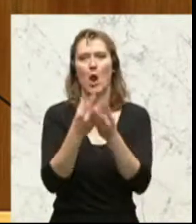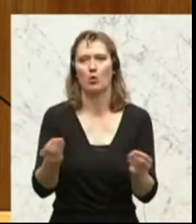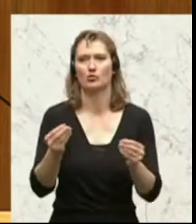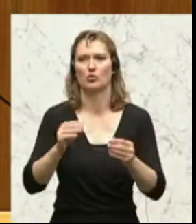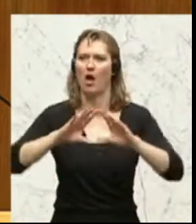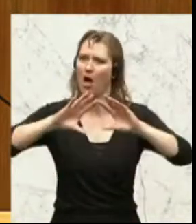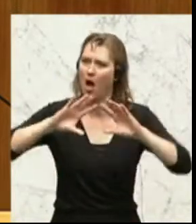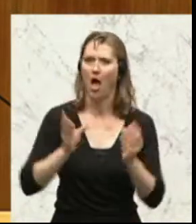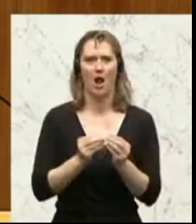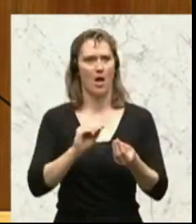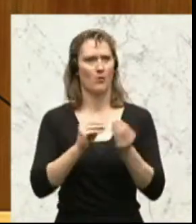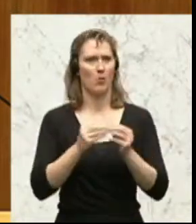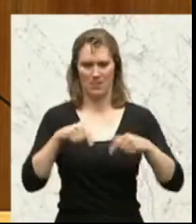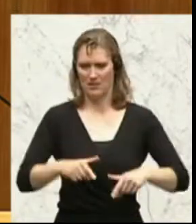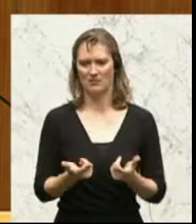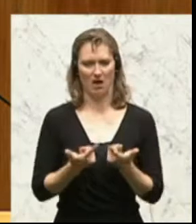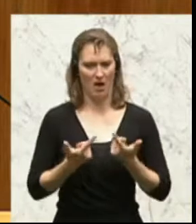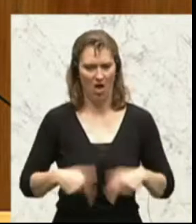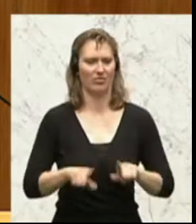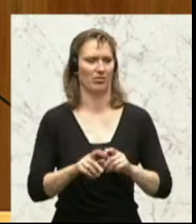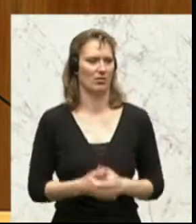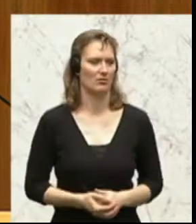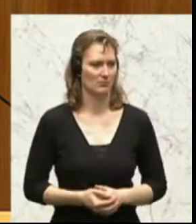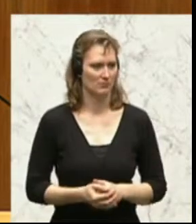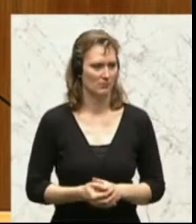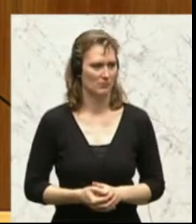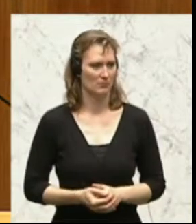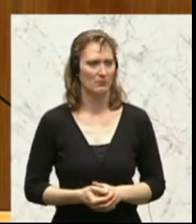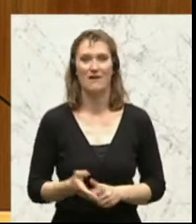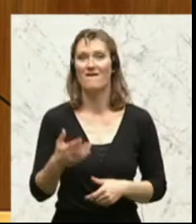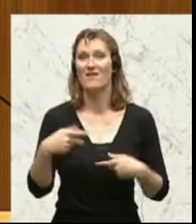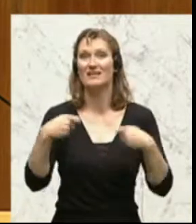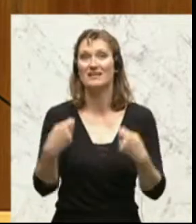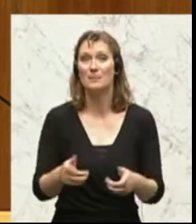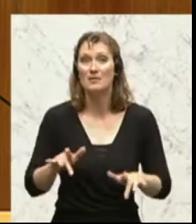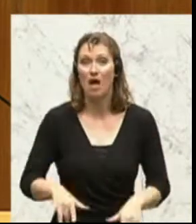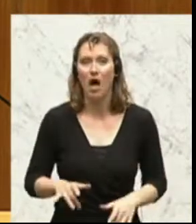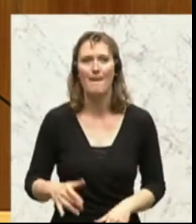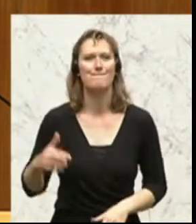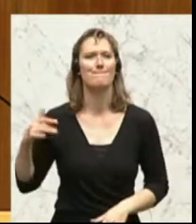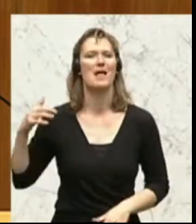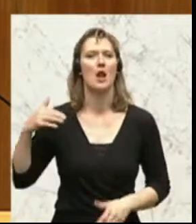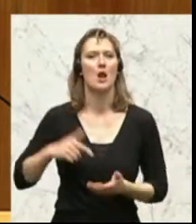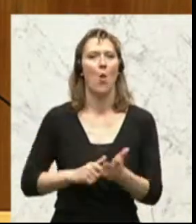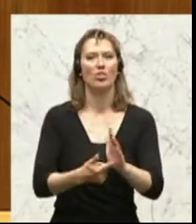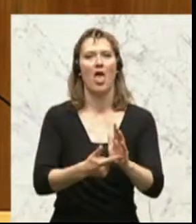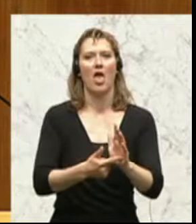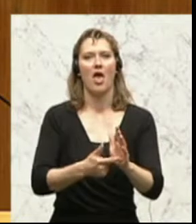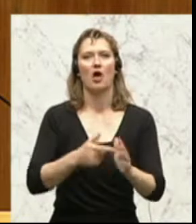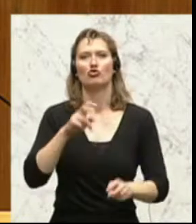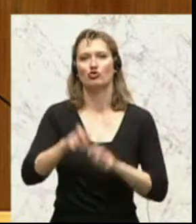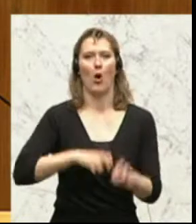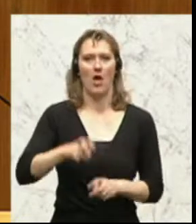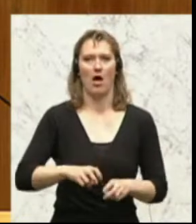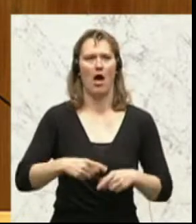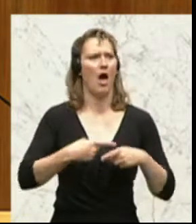in unserem Land. Die Millionärssteuer. Die anderen sollen zahlen. Ganz klar, viele sind